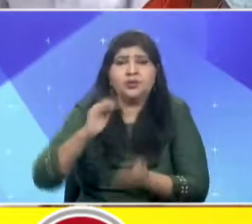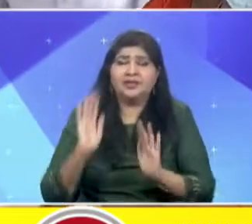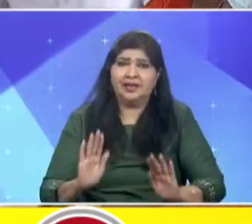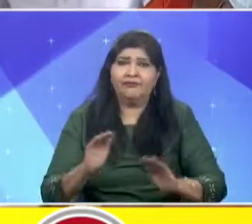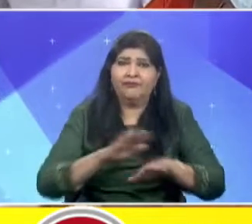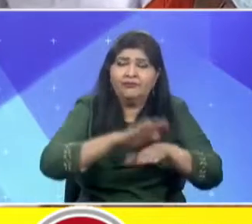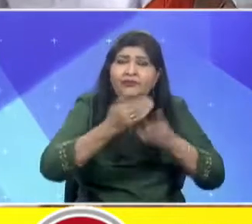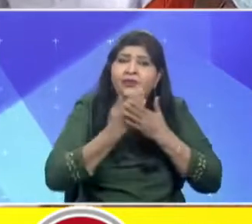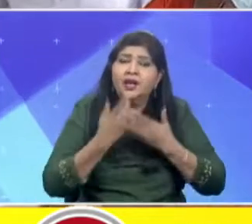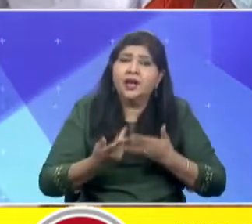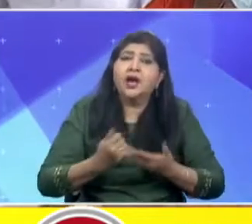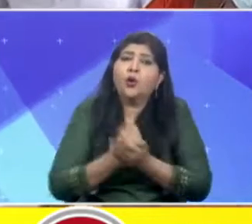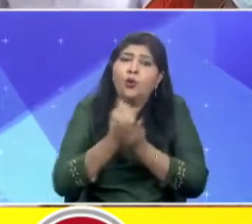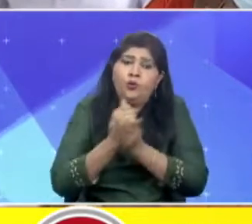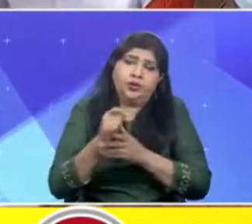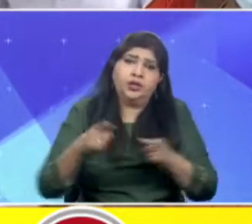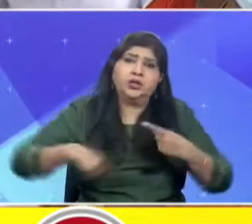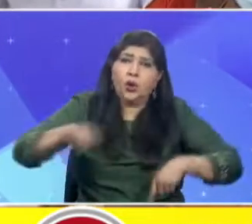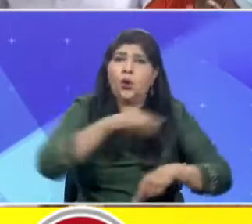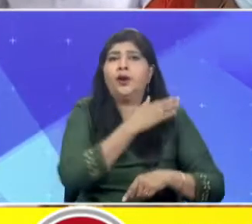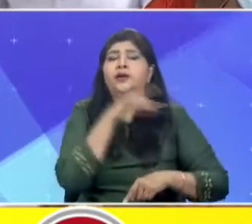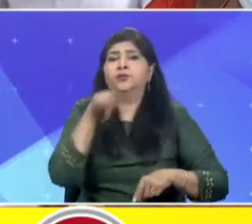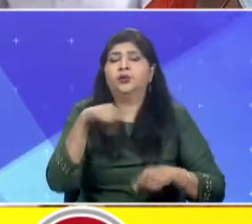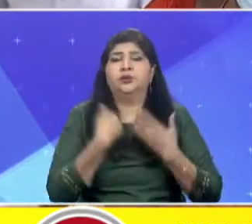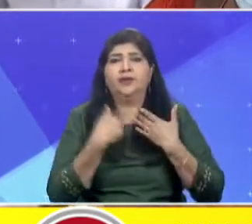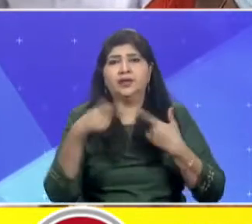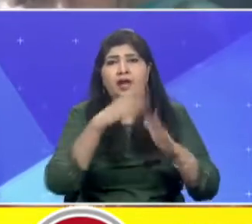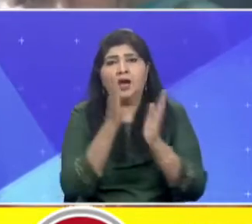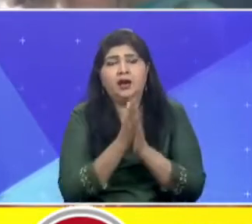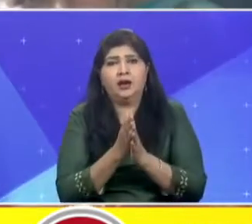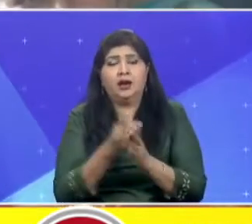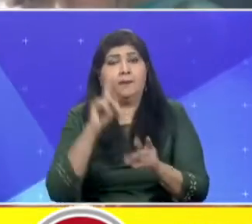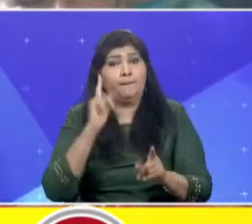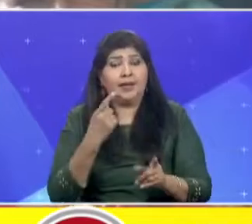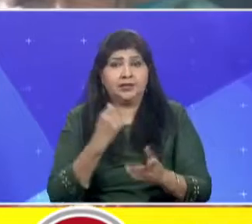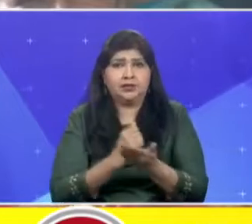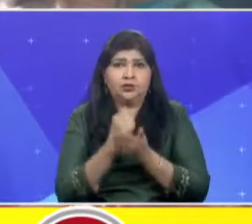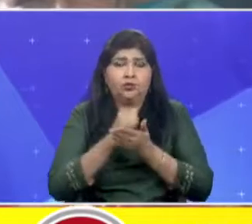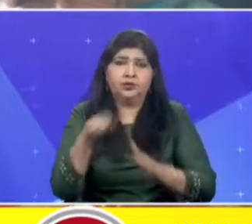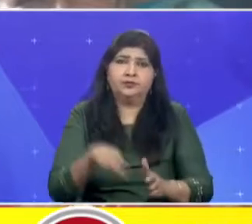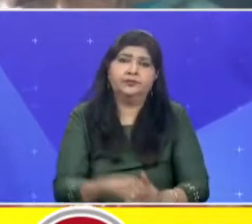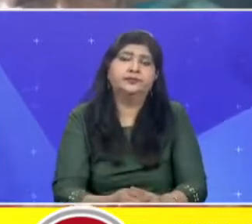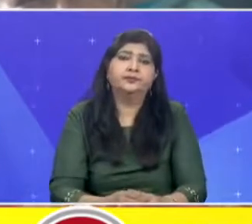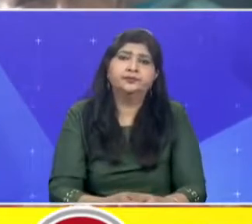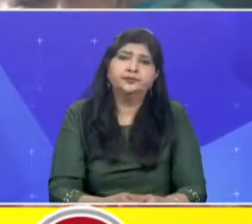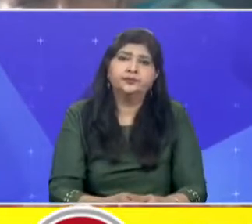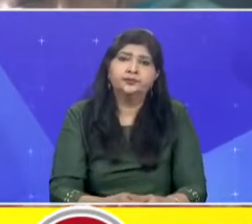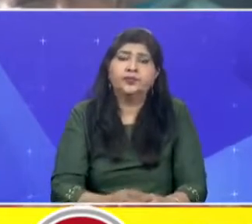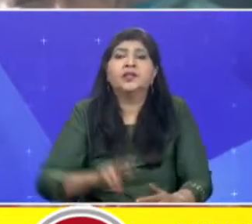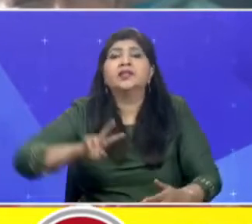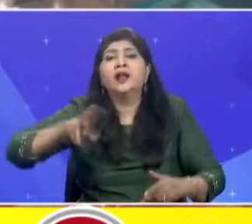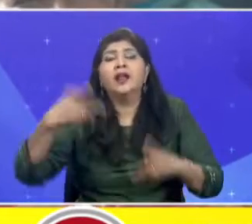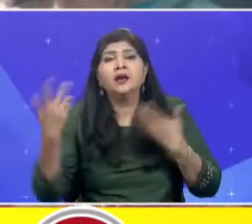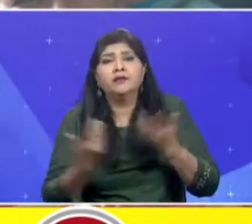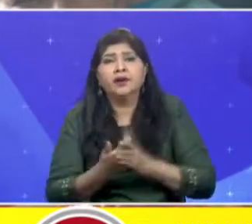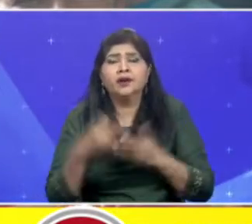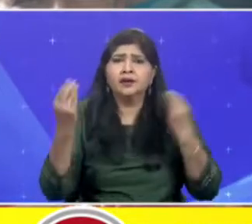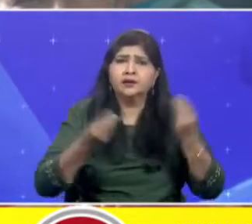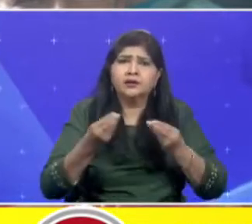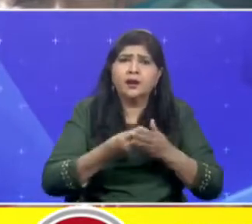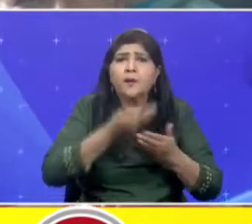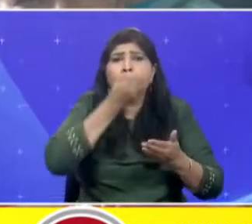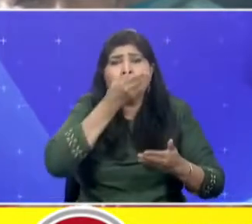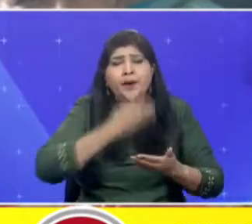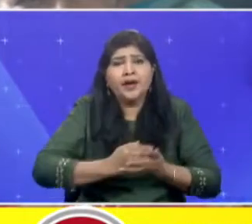लिए हम जो भी कुछ कर सकते हैं वो हमें जरूर करना चाहिए। इसके अलावा